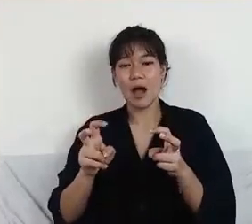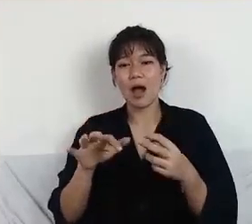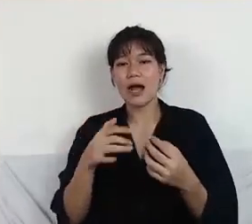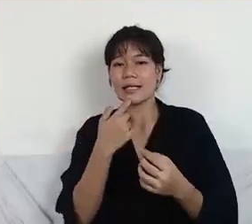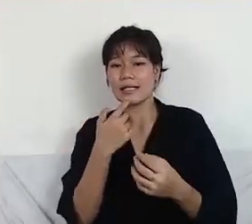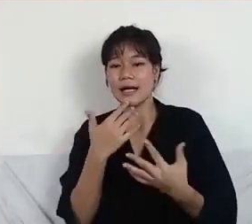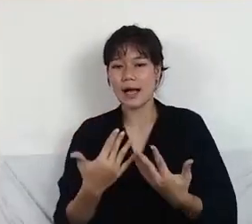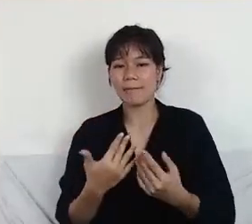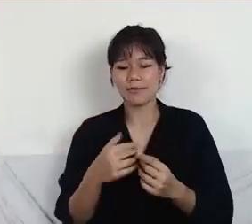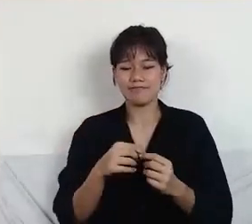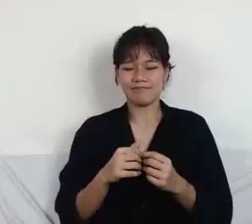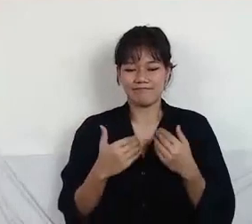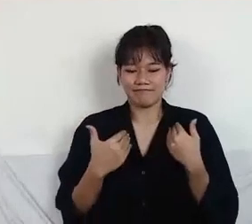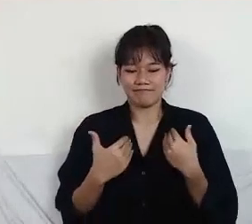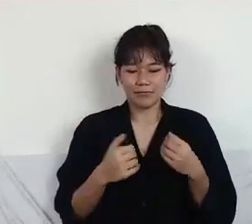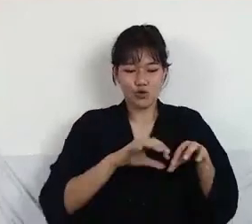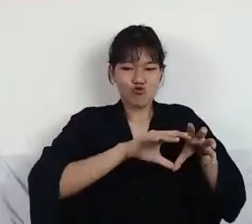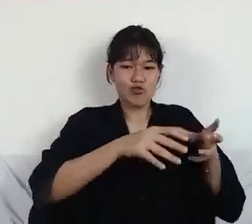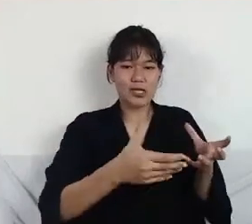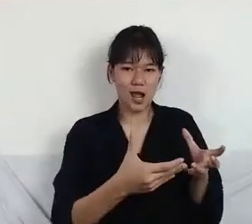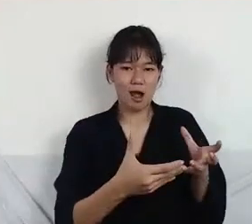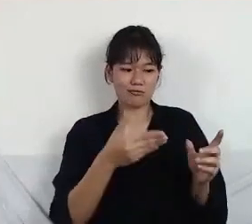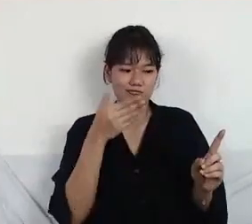duta Kristus bagi dunia.